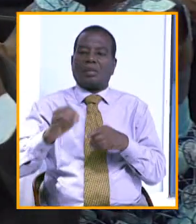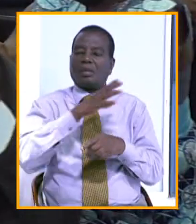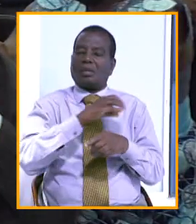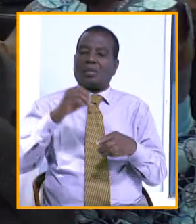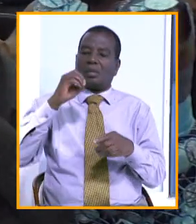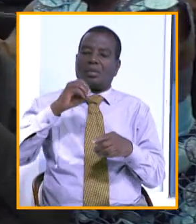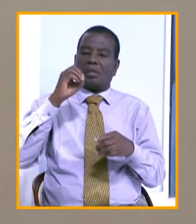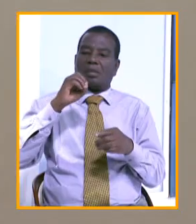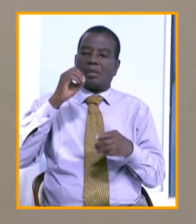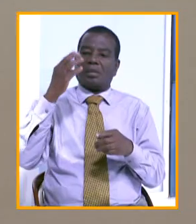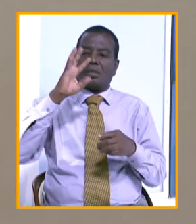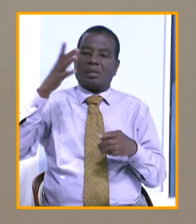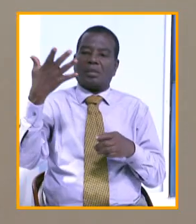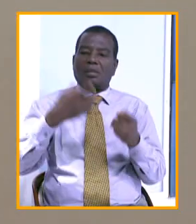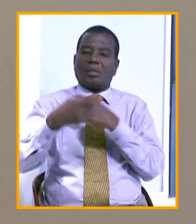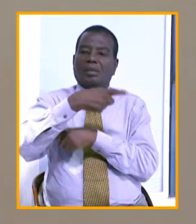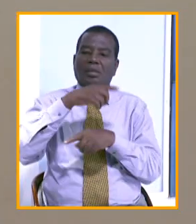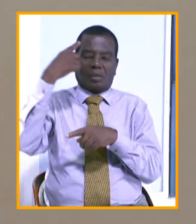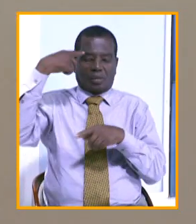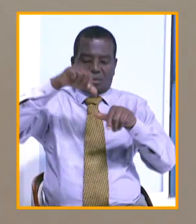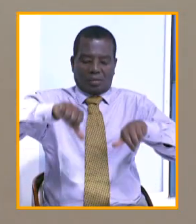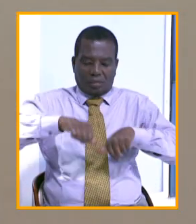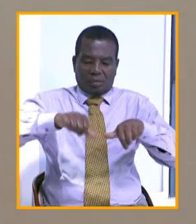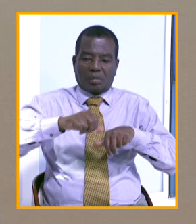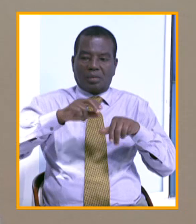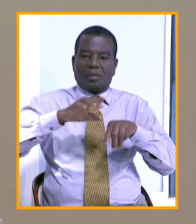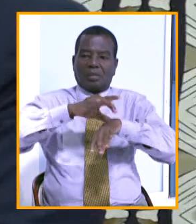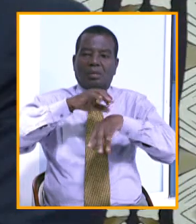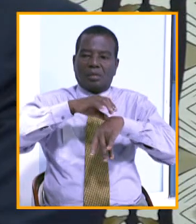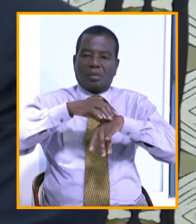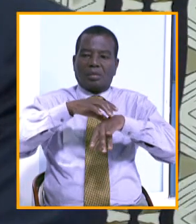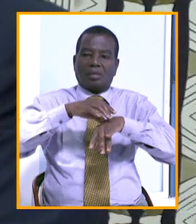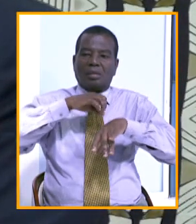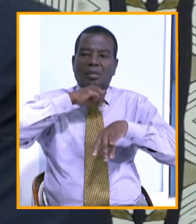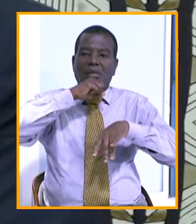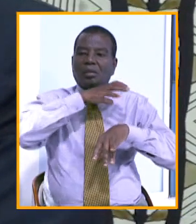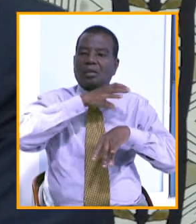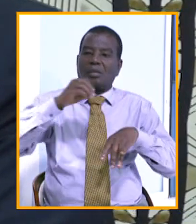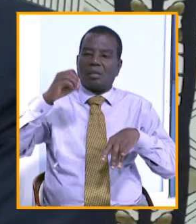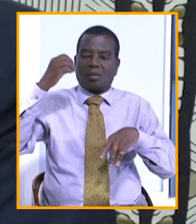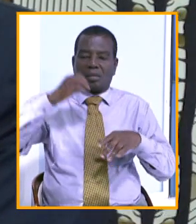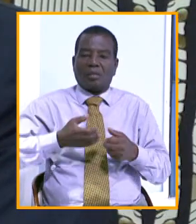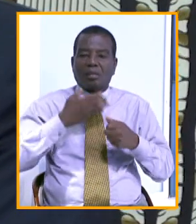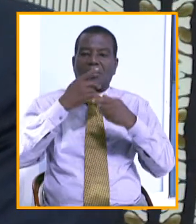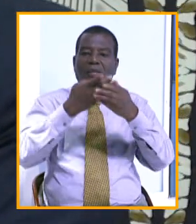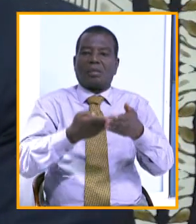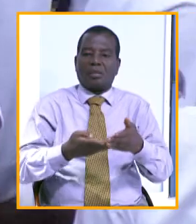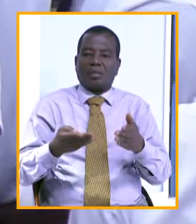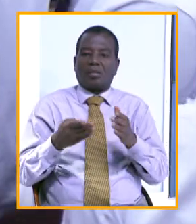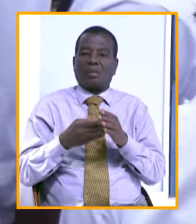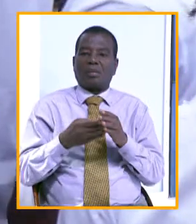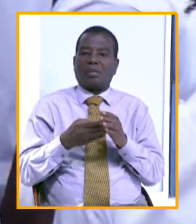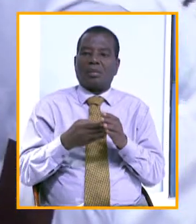sciences géologiques est une occasion pour les universitaires en charge de la formation des étudiants de soumettre des